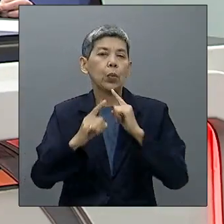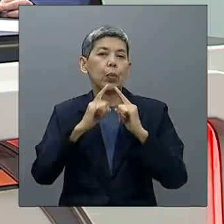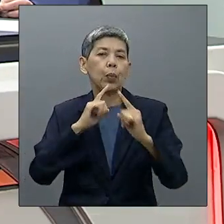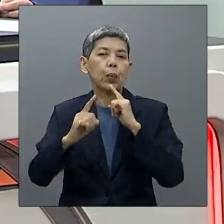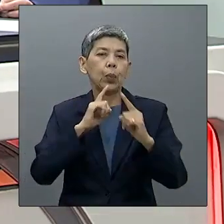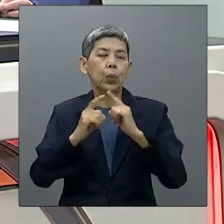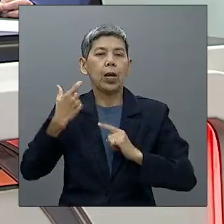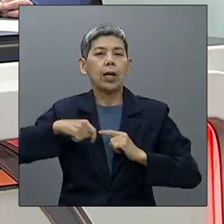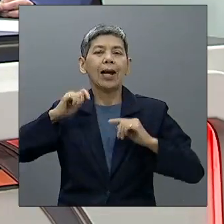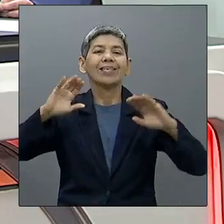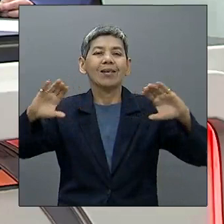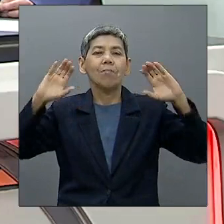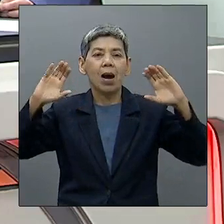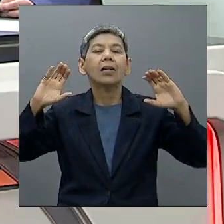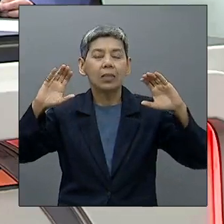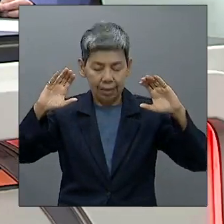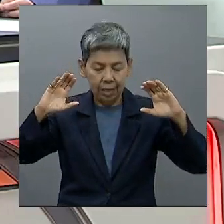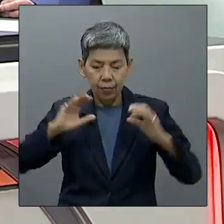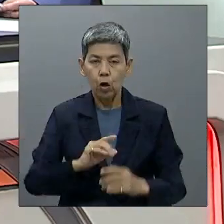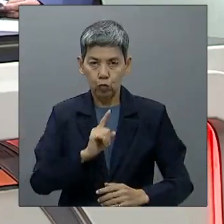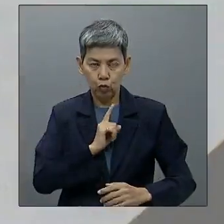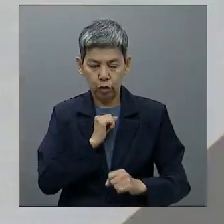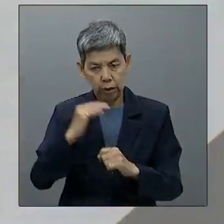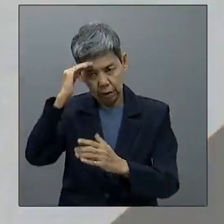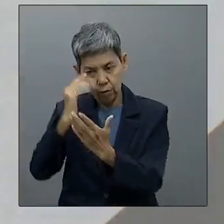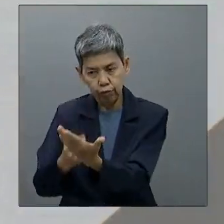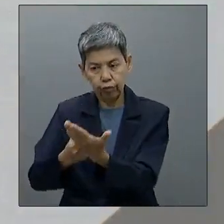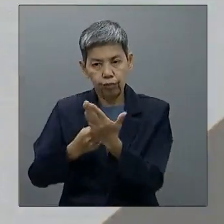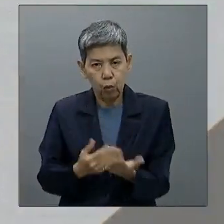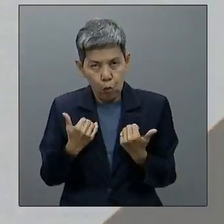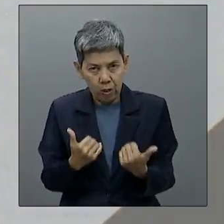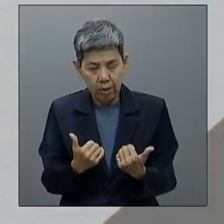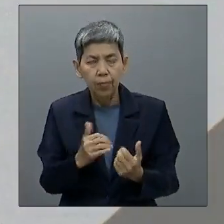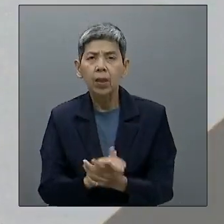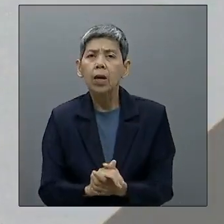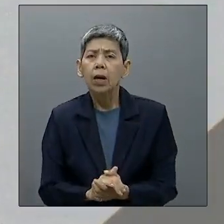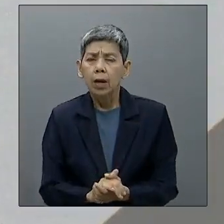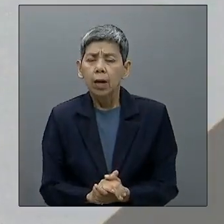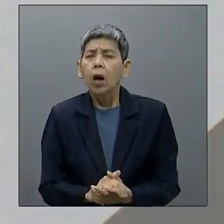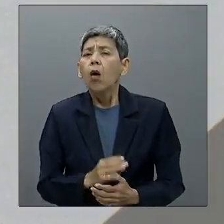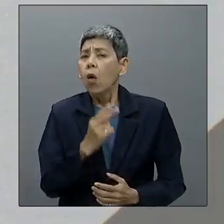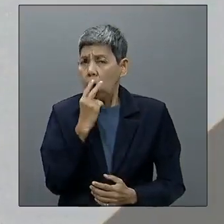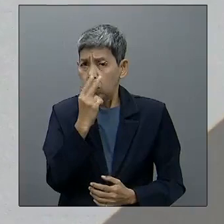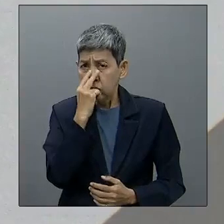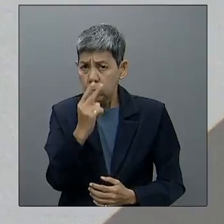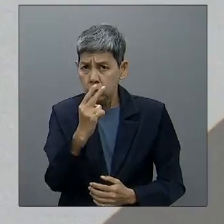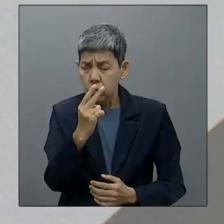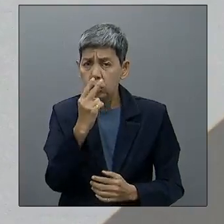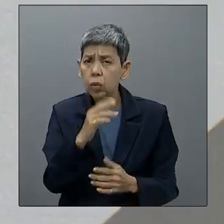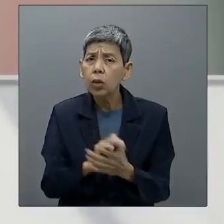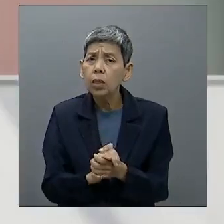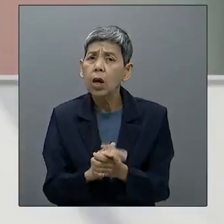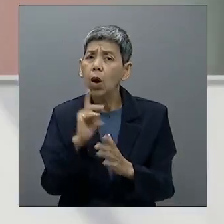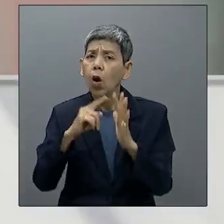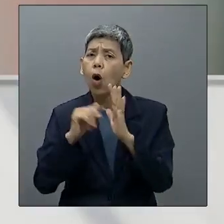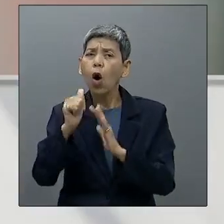อัยการซึ่งมีนัดรับสำนวนคดีจากตำรวจในวันนี้นะคะคุณผู้ชมคะถ้าจะนับตั้งแต่เหตุการณ์ของคุณก้อย